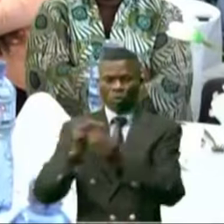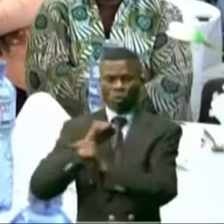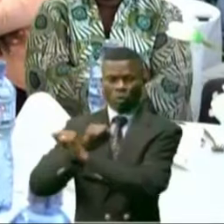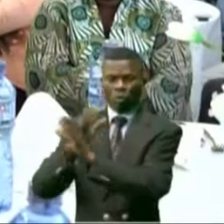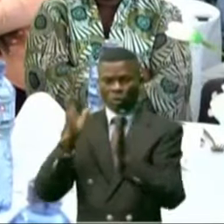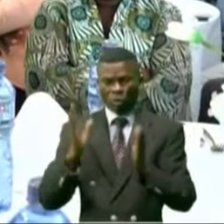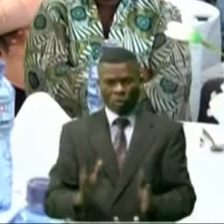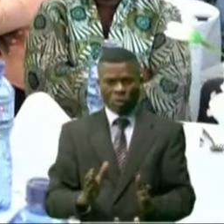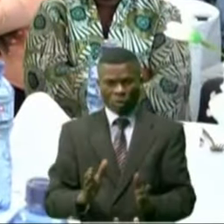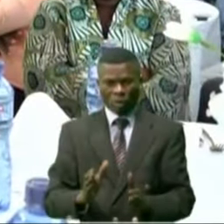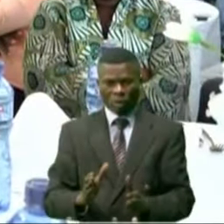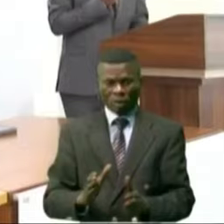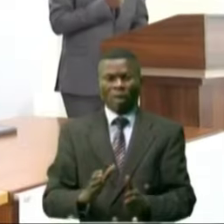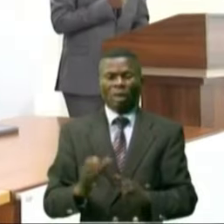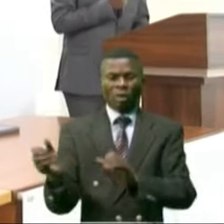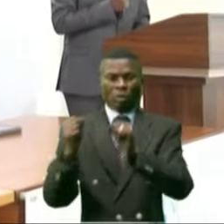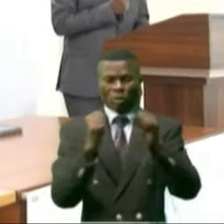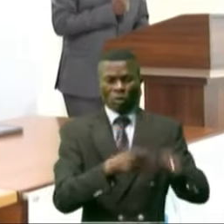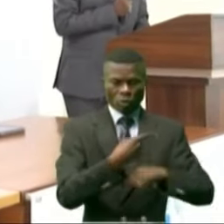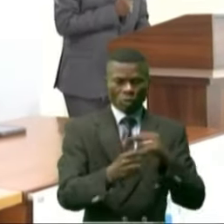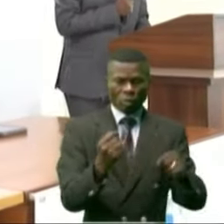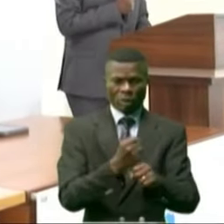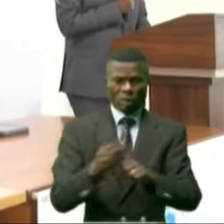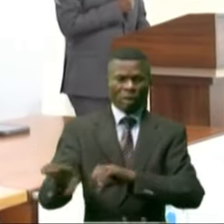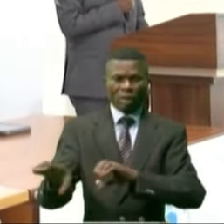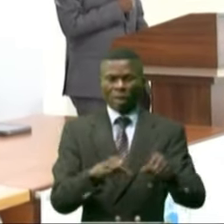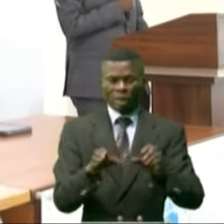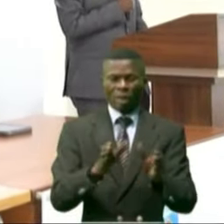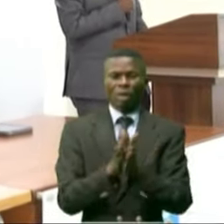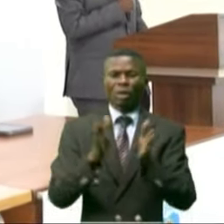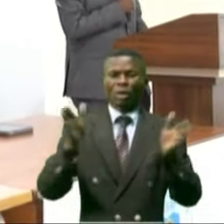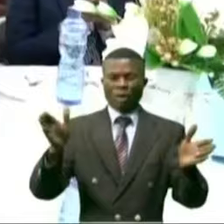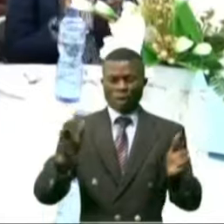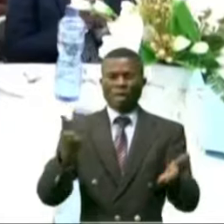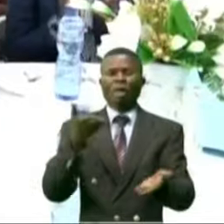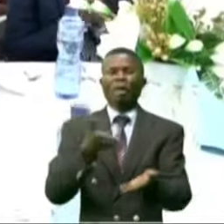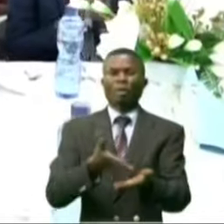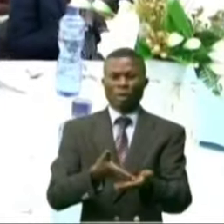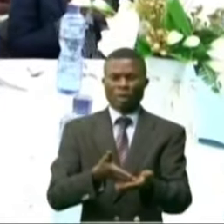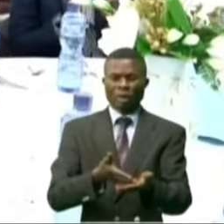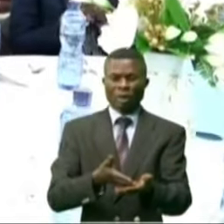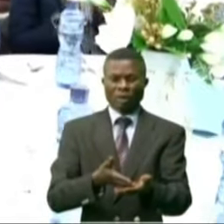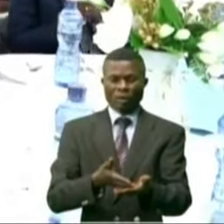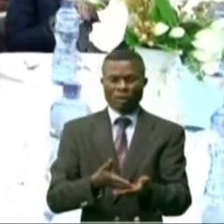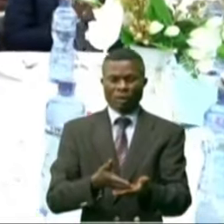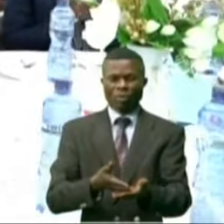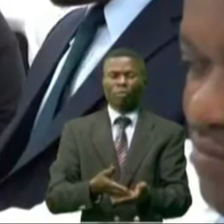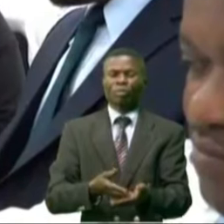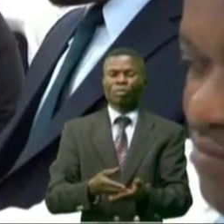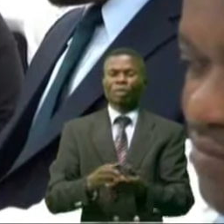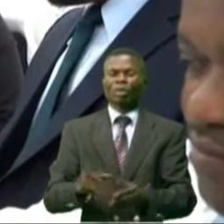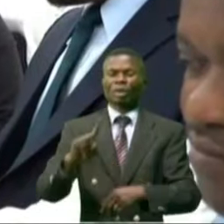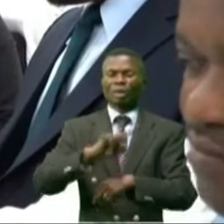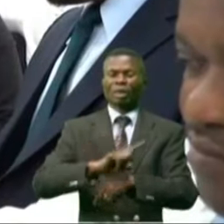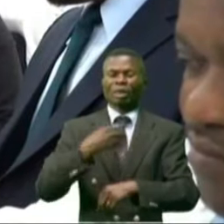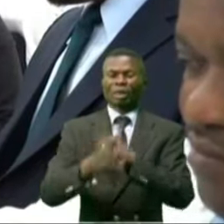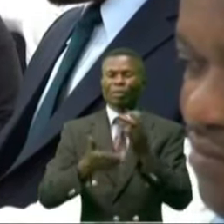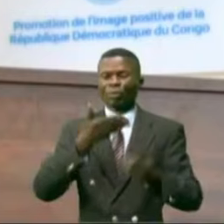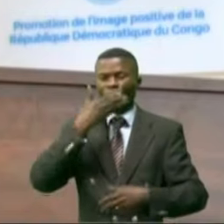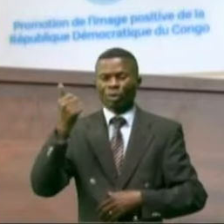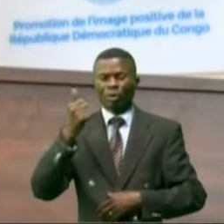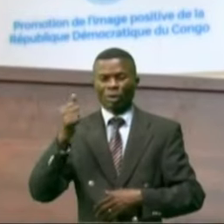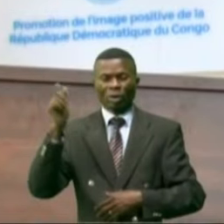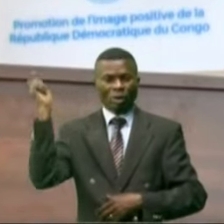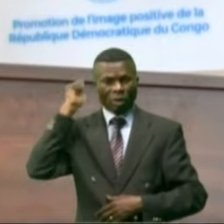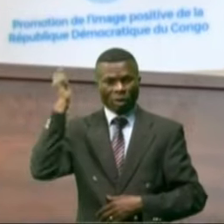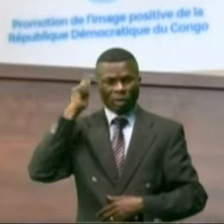syndicale, a été installée au cours d'une cérémonie sobre et symbolique qui consacre l'une des plus belles réalisations du